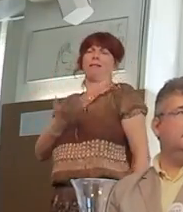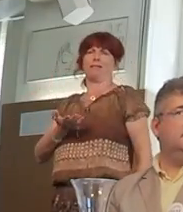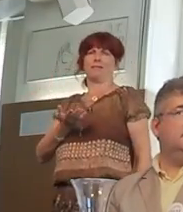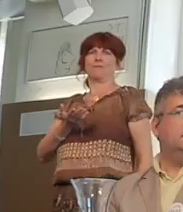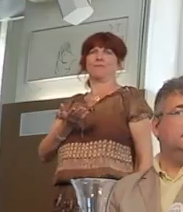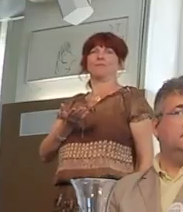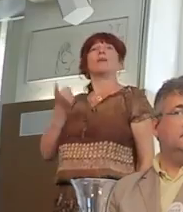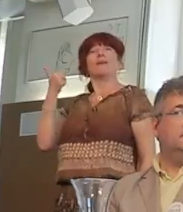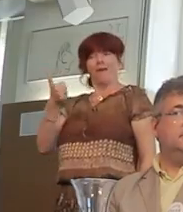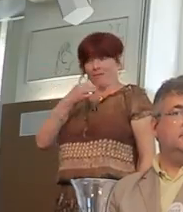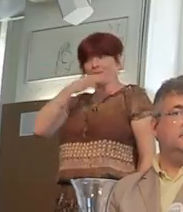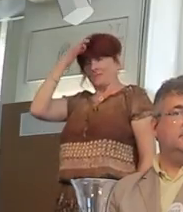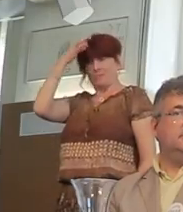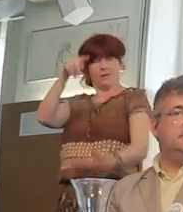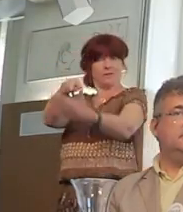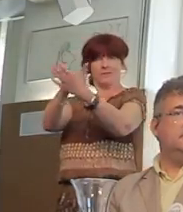sind die Bilder,